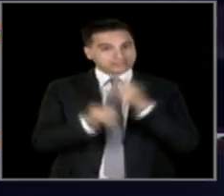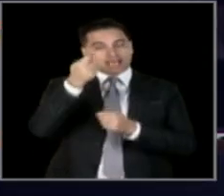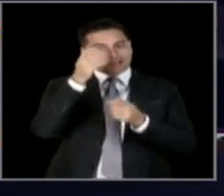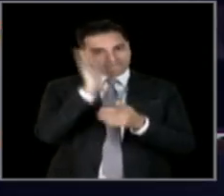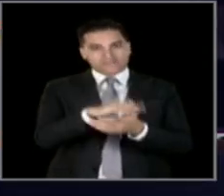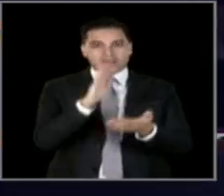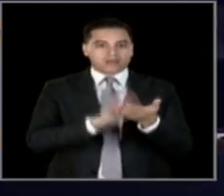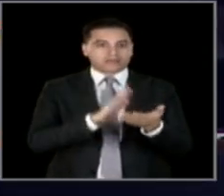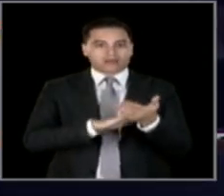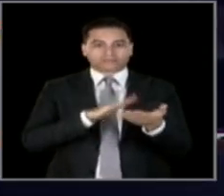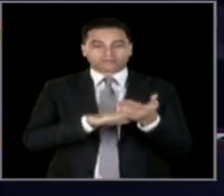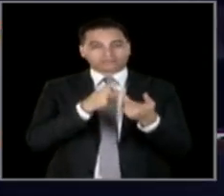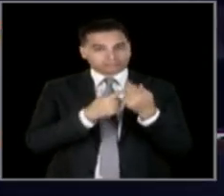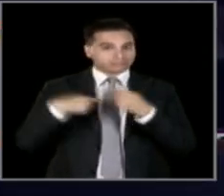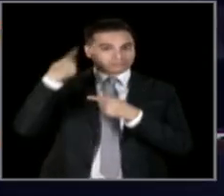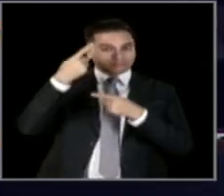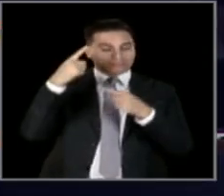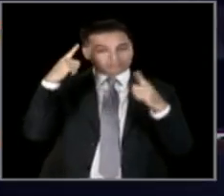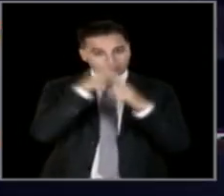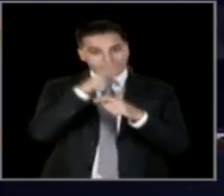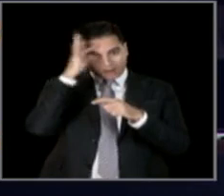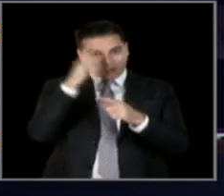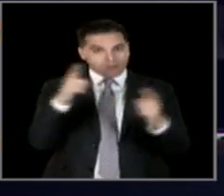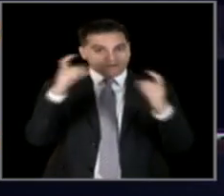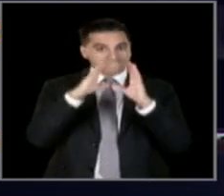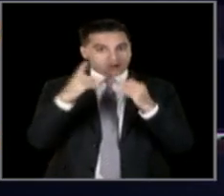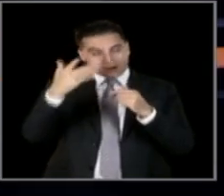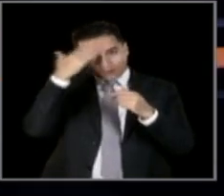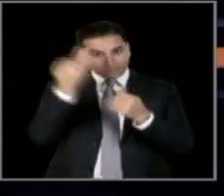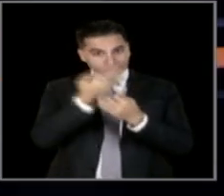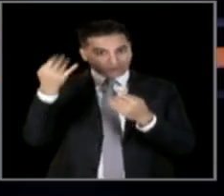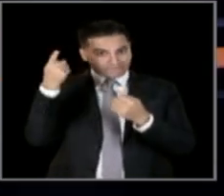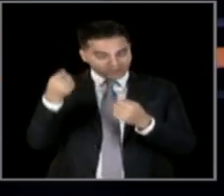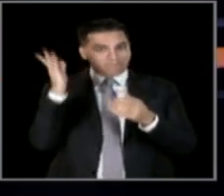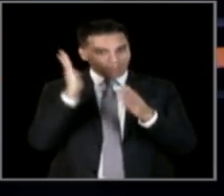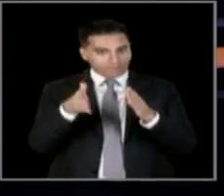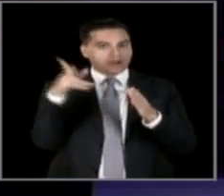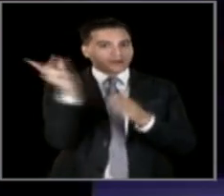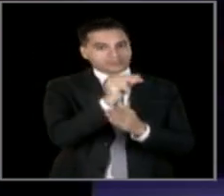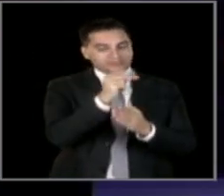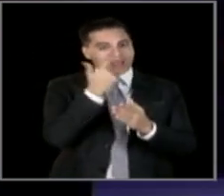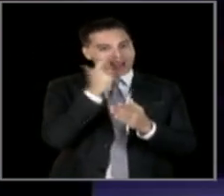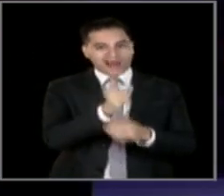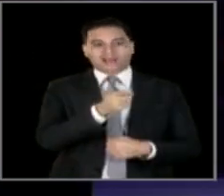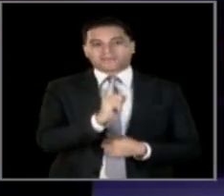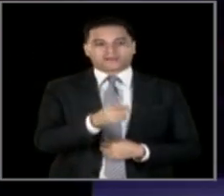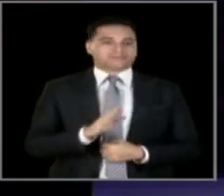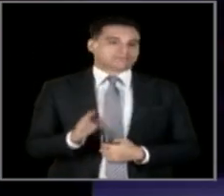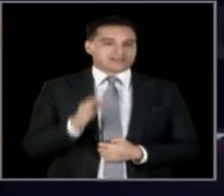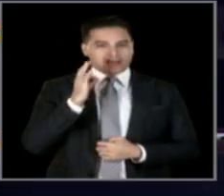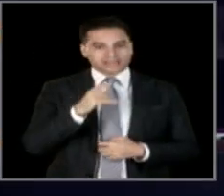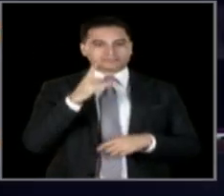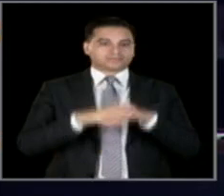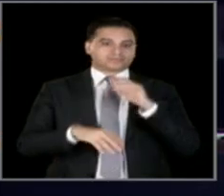خالص. في مباراة تانية لو قدامكم فريق عنده خبرة كان خلص المباراة دي من زمان، عشان